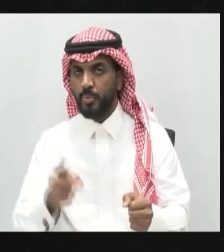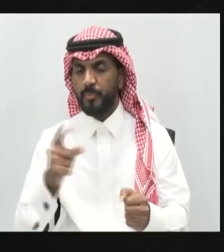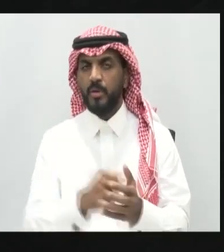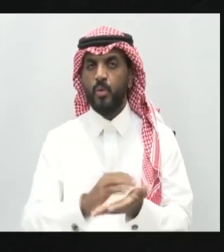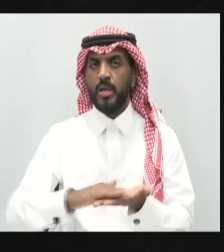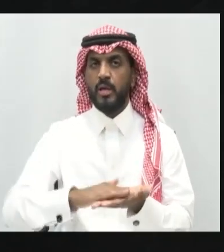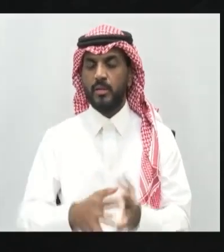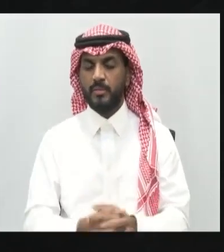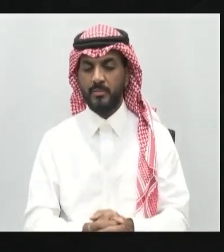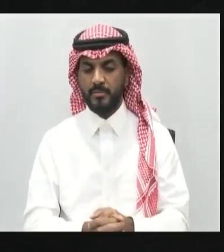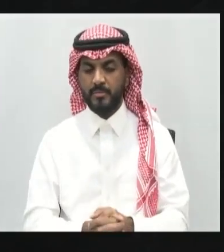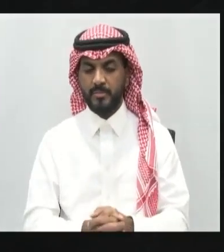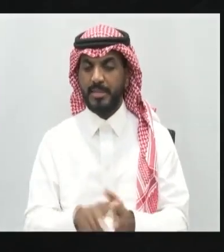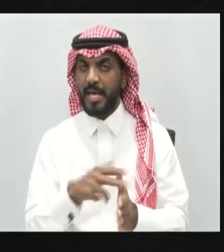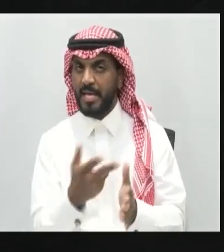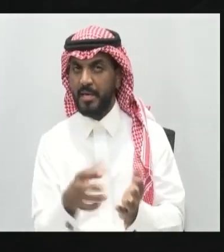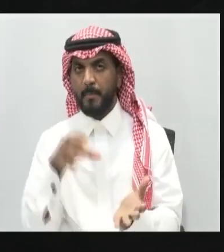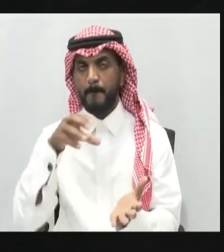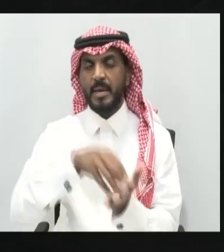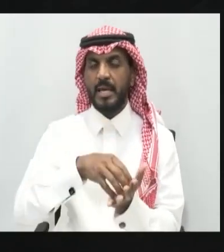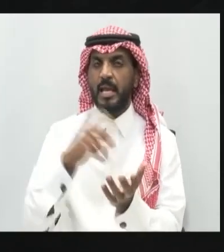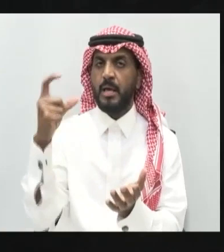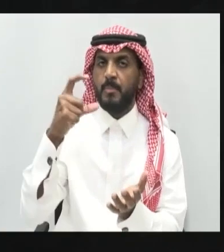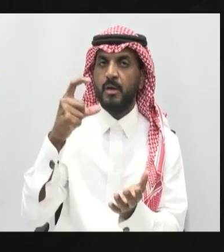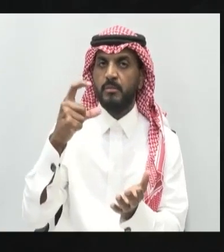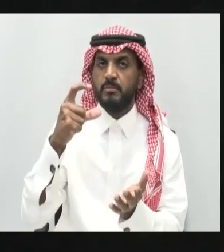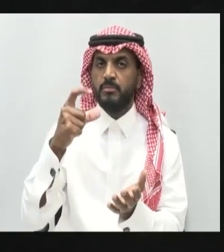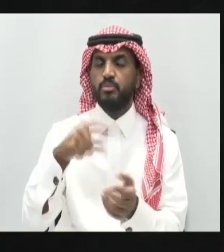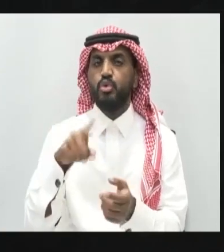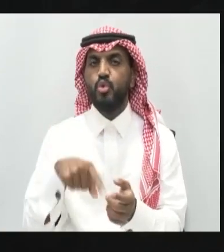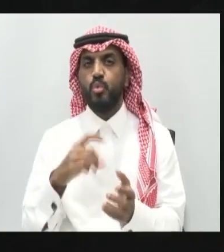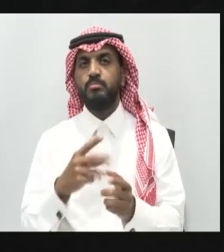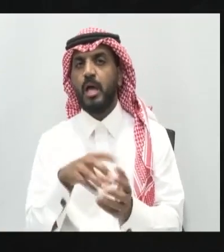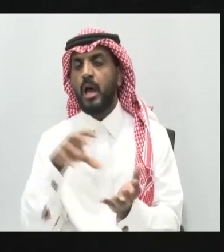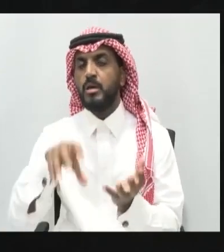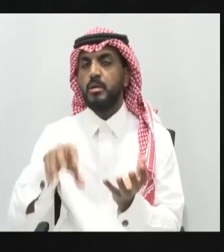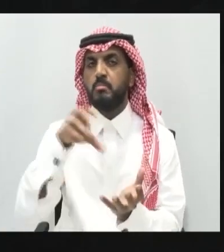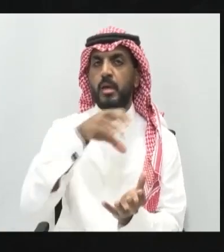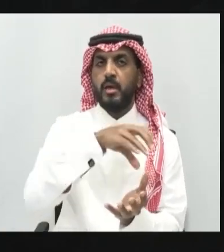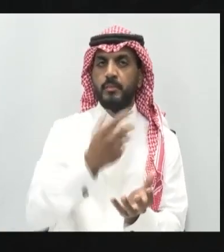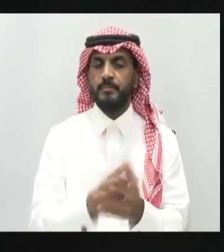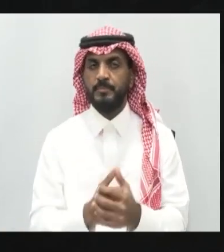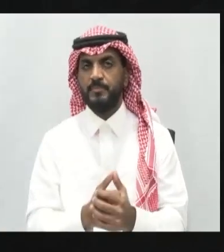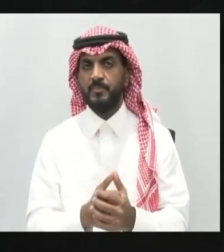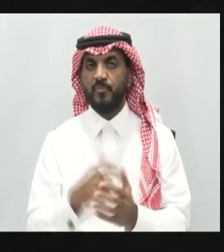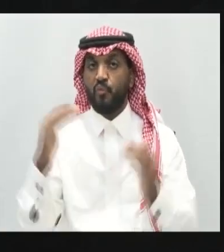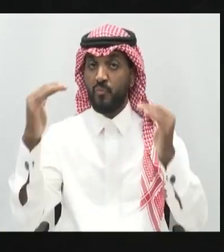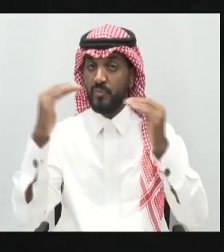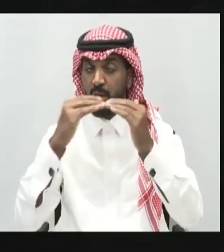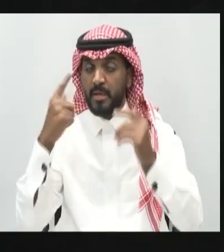الارض يتغير مكان القمر كل شوي كل يوم يتغير في